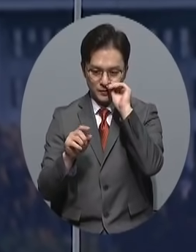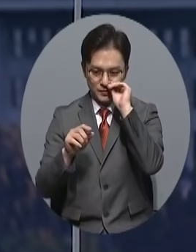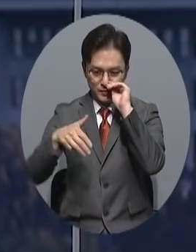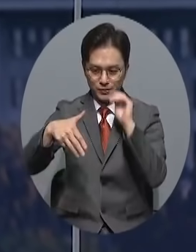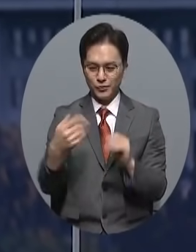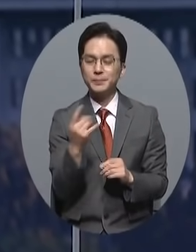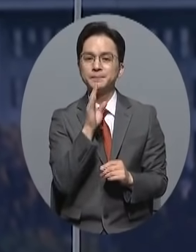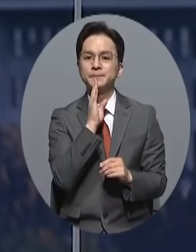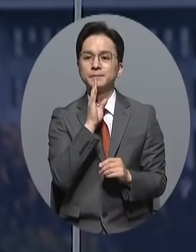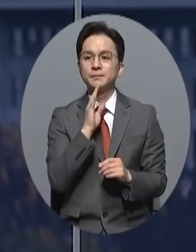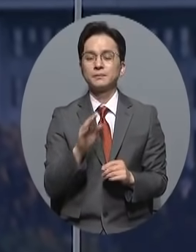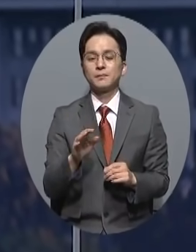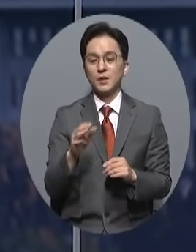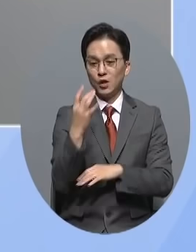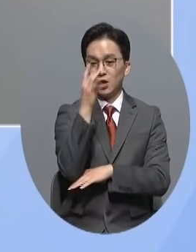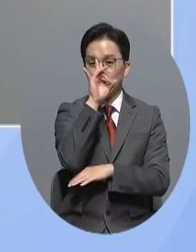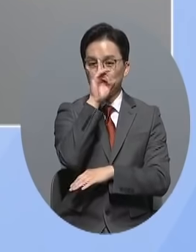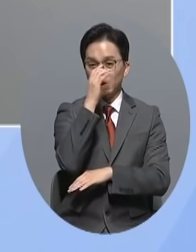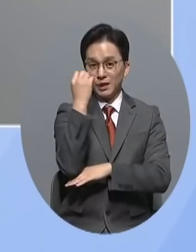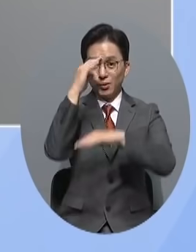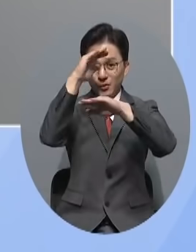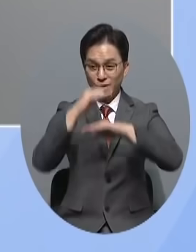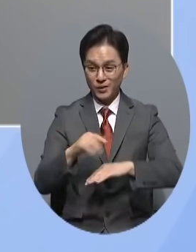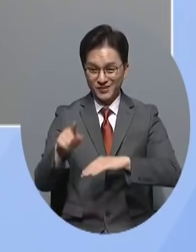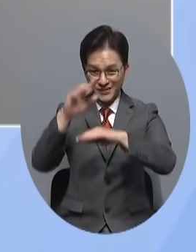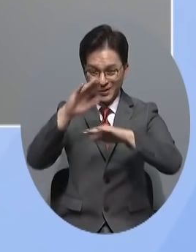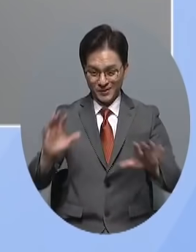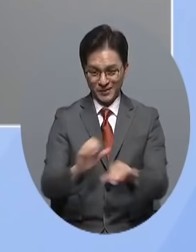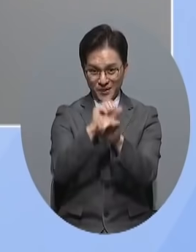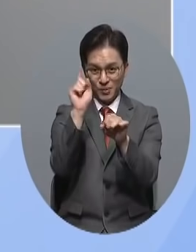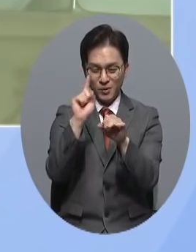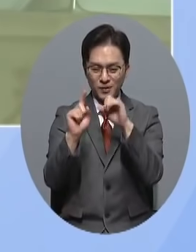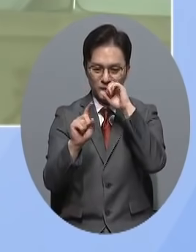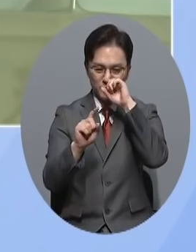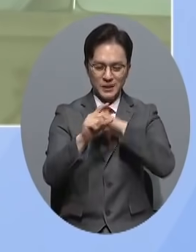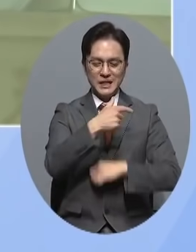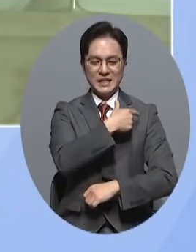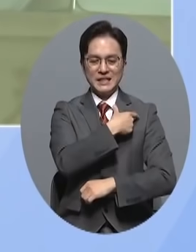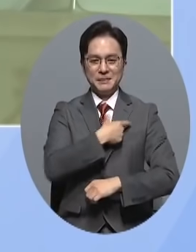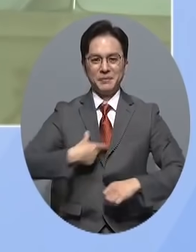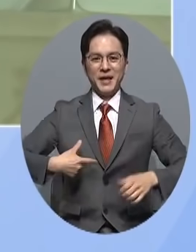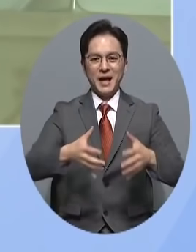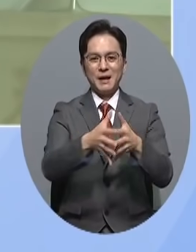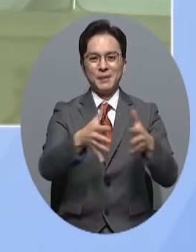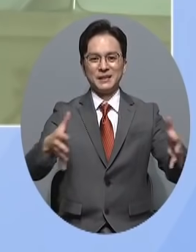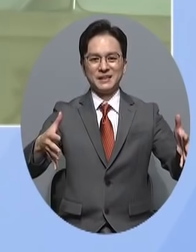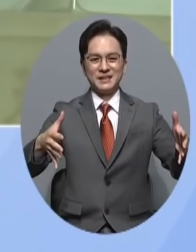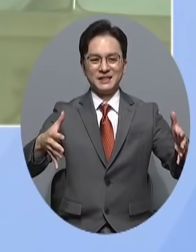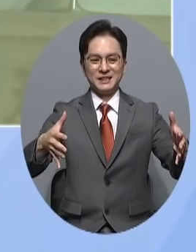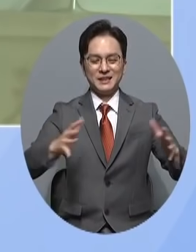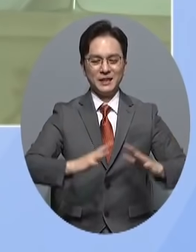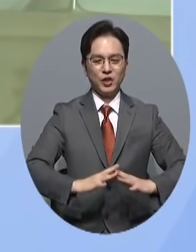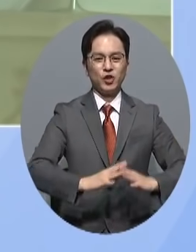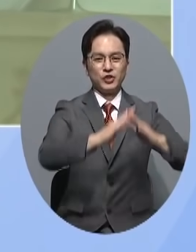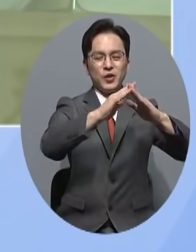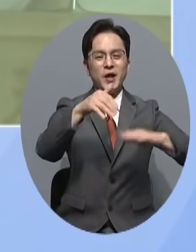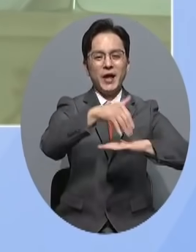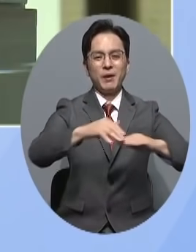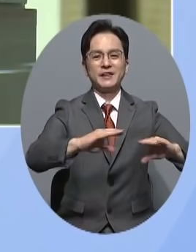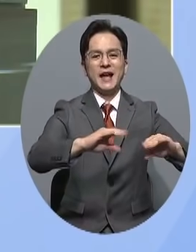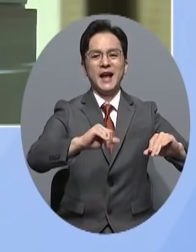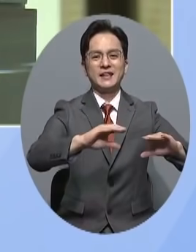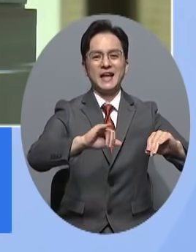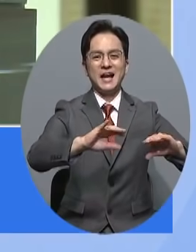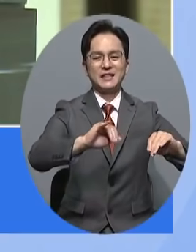쓰인 게 아니라 화천대유의 그 소득을 물리는 데 갔고 예. 그다음에 여기 일공단에다가 뭔가 투자하기로 했던 우리